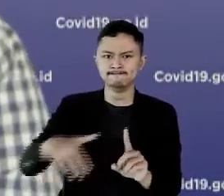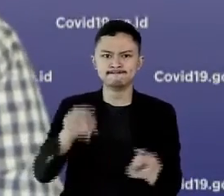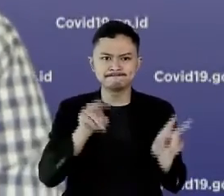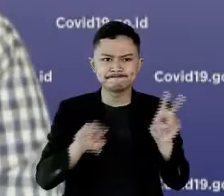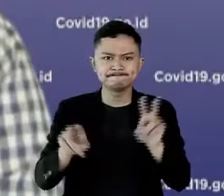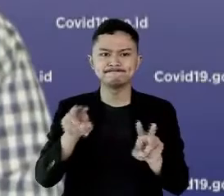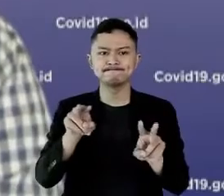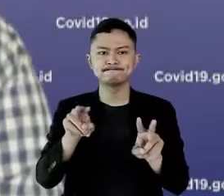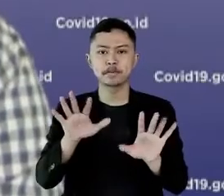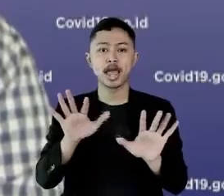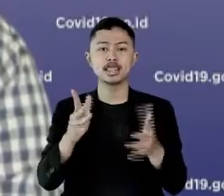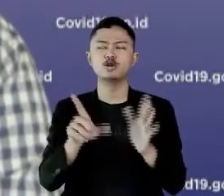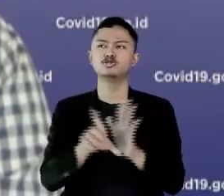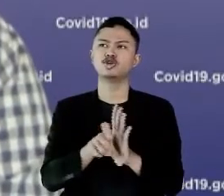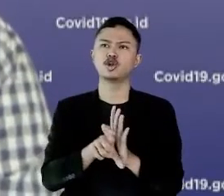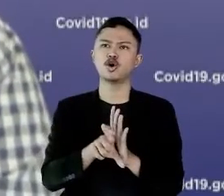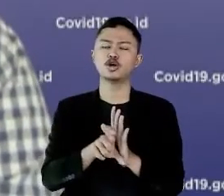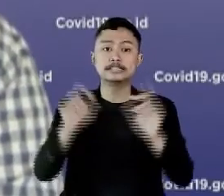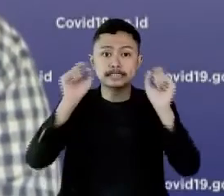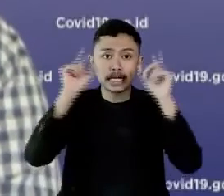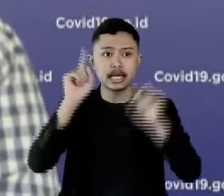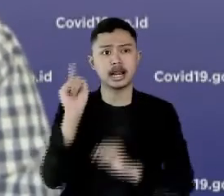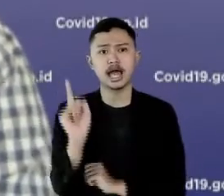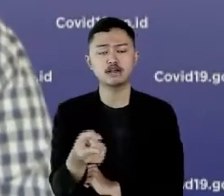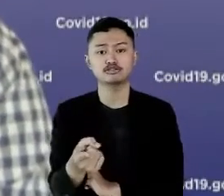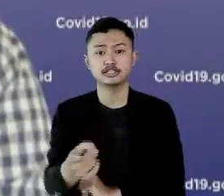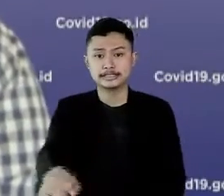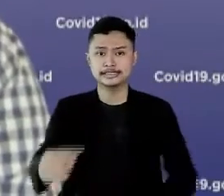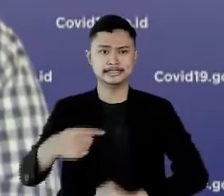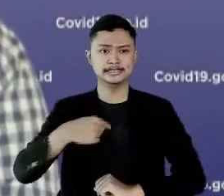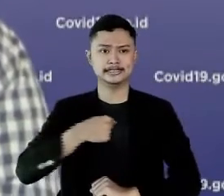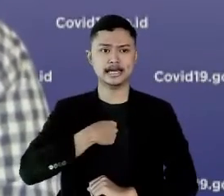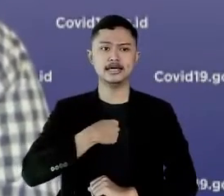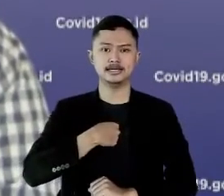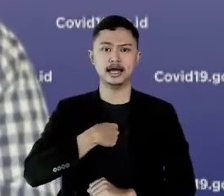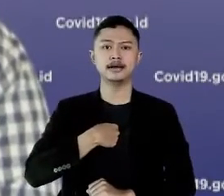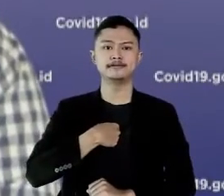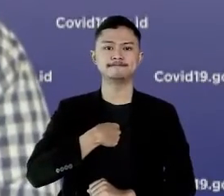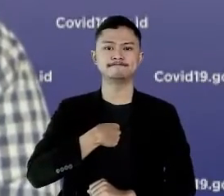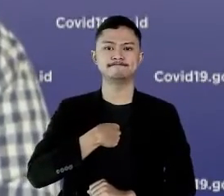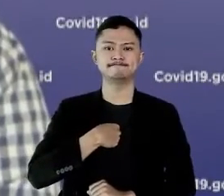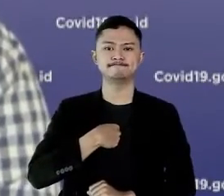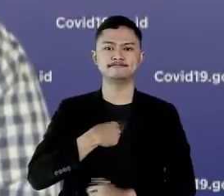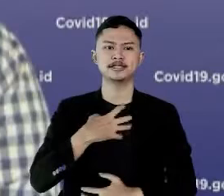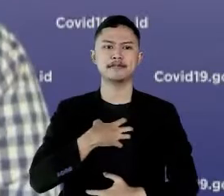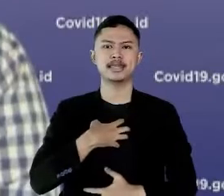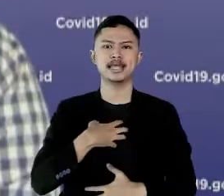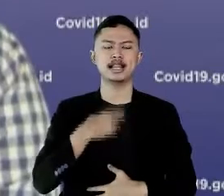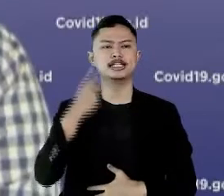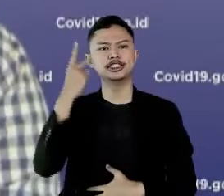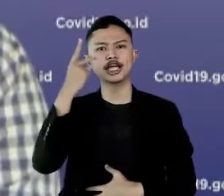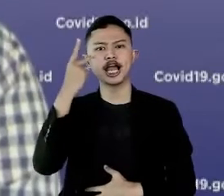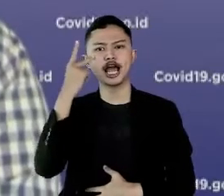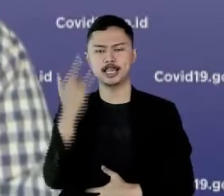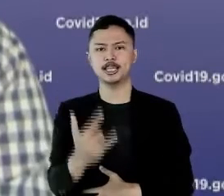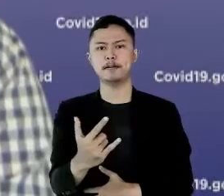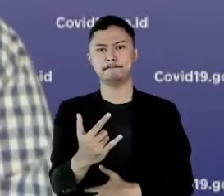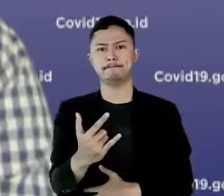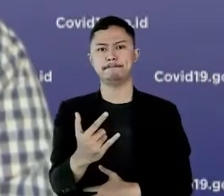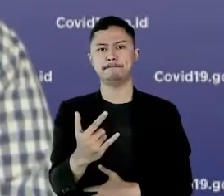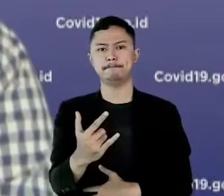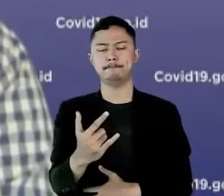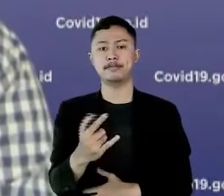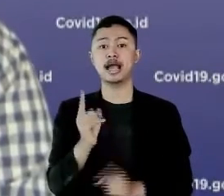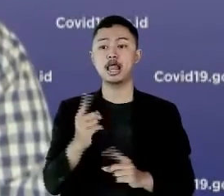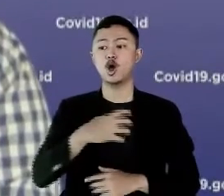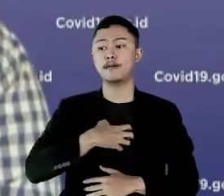misalnya. Jadi kita harus punya kesadaran bahwa saya itu juga harus menjaga kesehatan mental saya. Dan